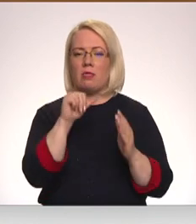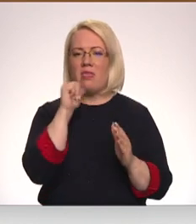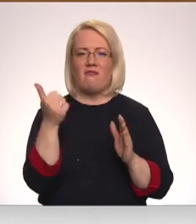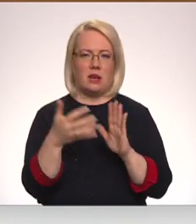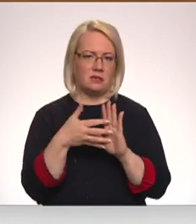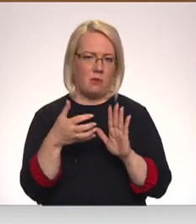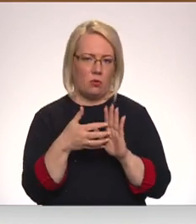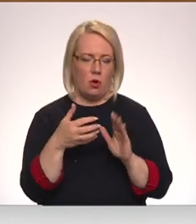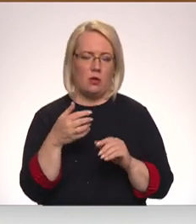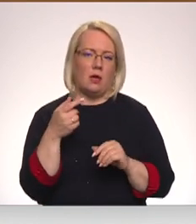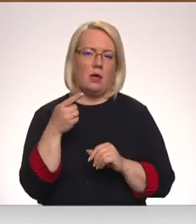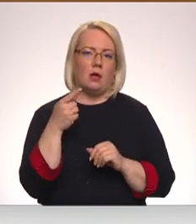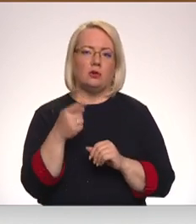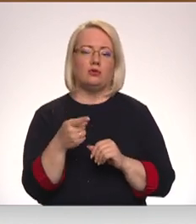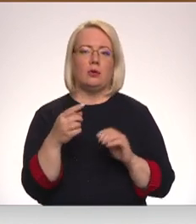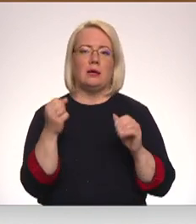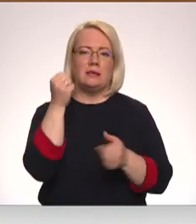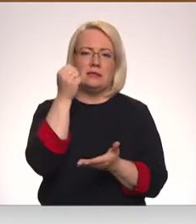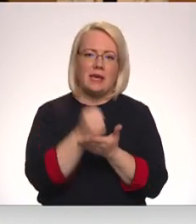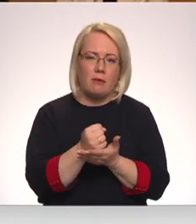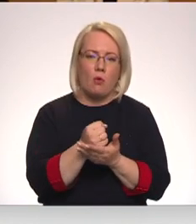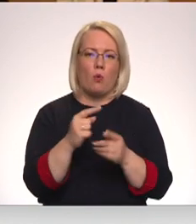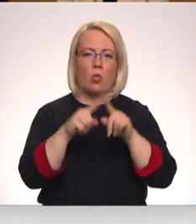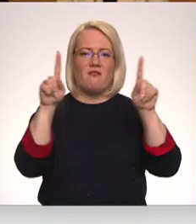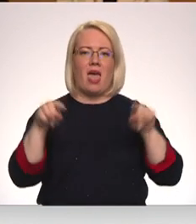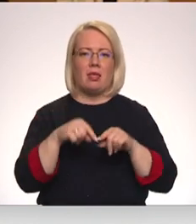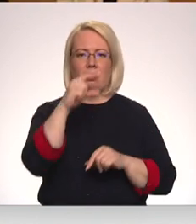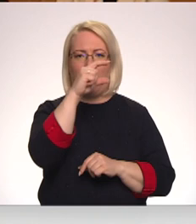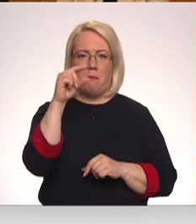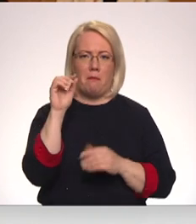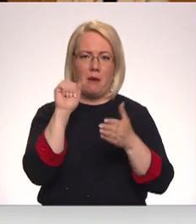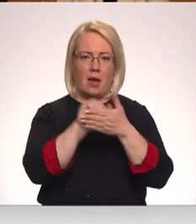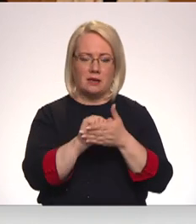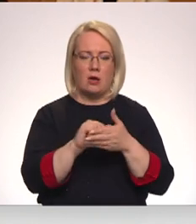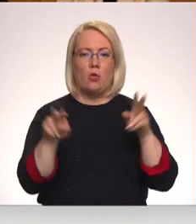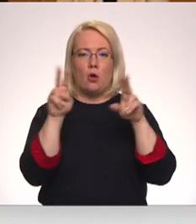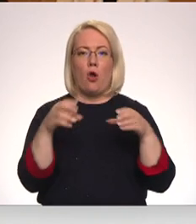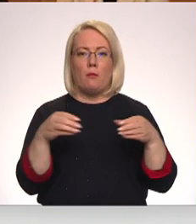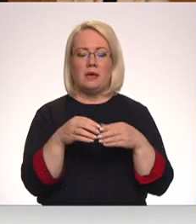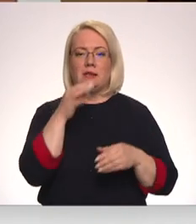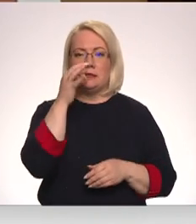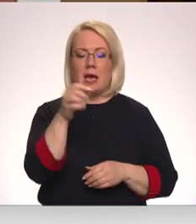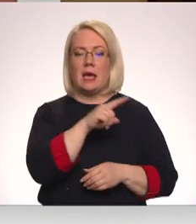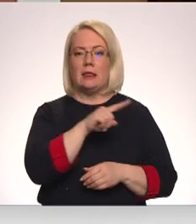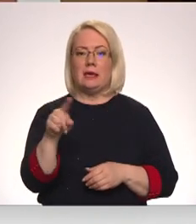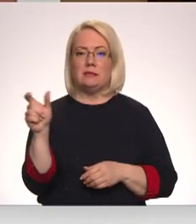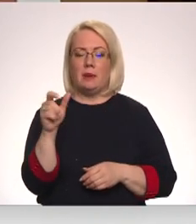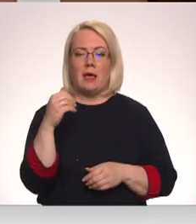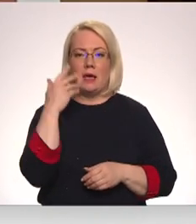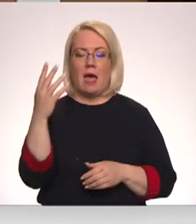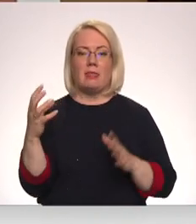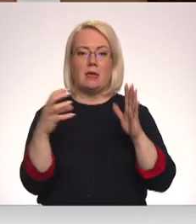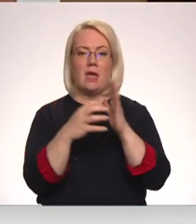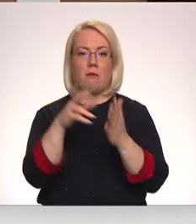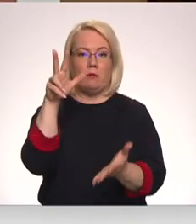lietot zīmogos un veidlapās. Vienlaikus komisijā skaidro, ka līdz brīdim, kamēr ģerbonis tiks